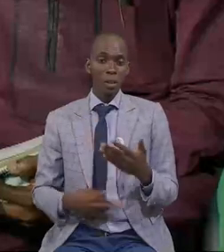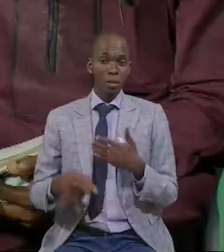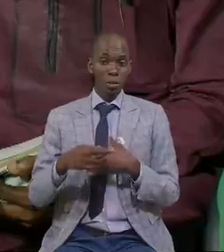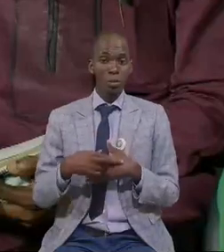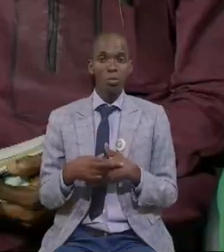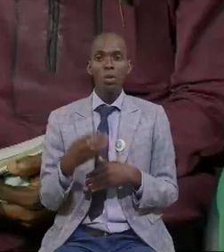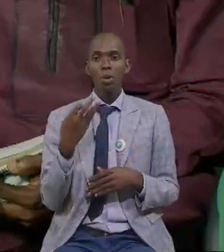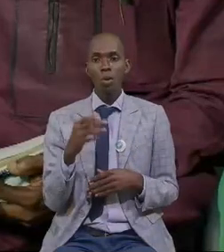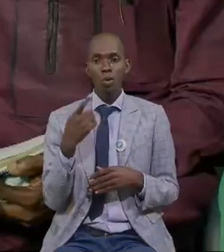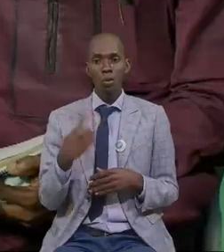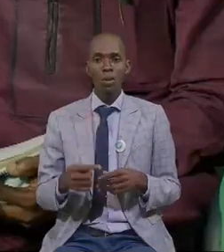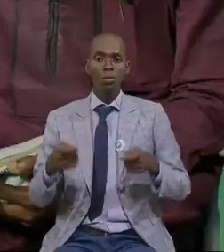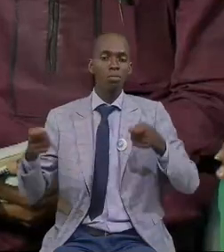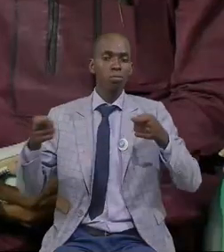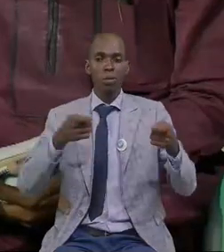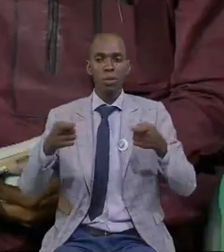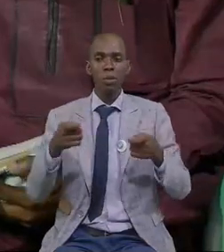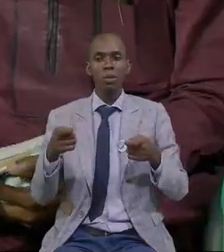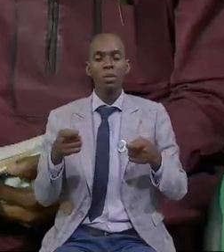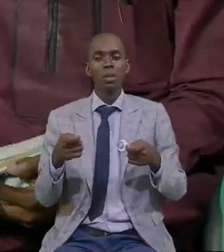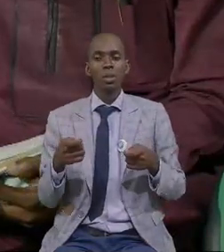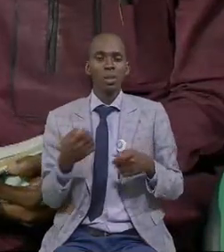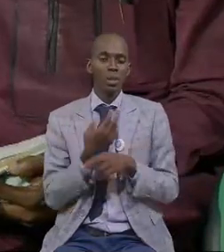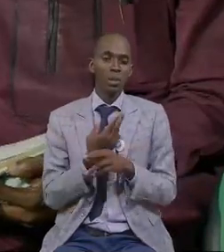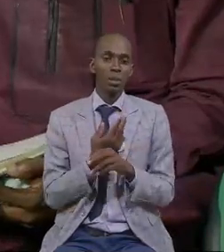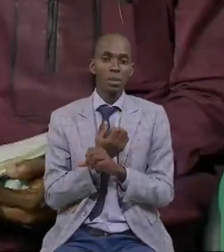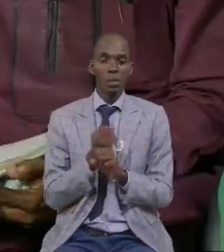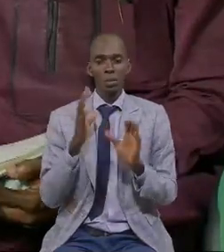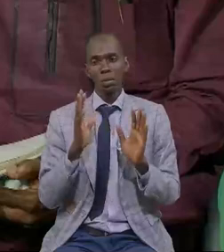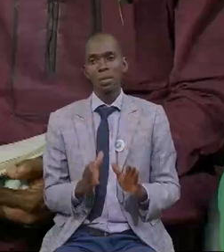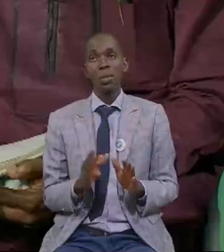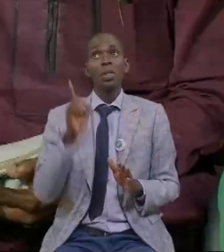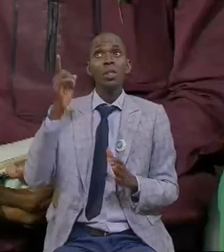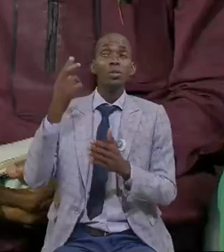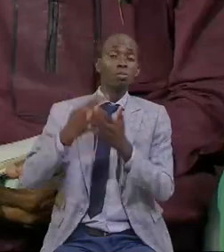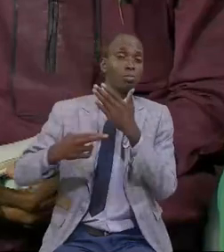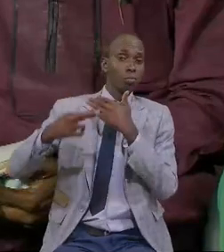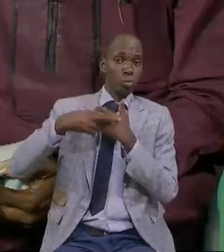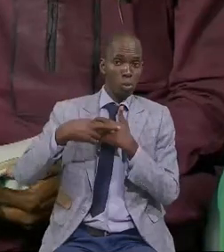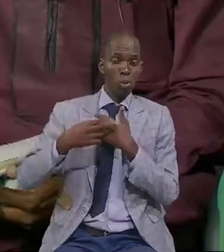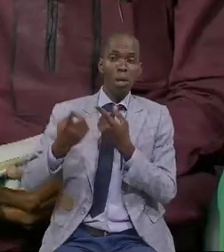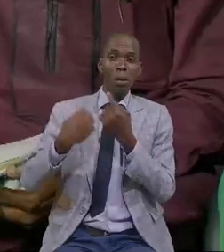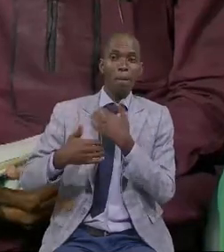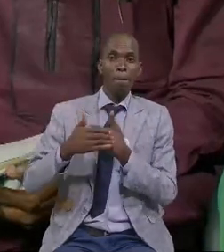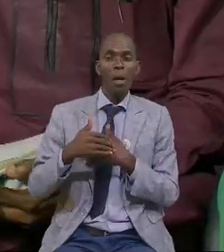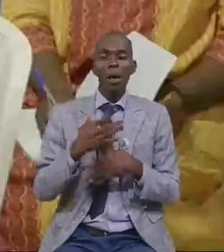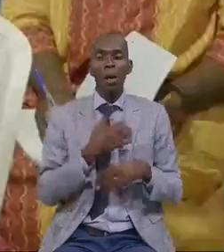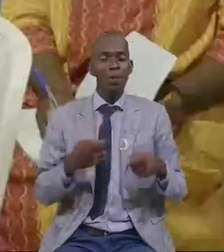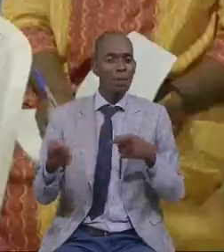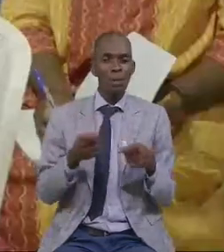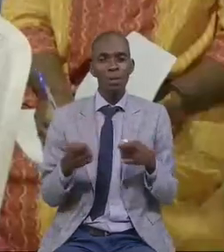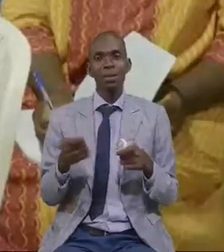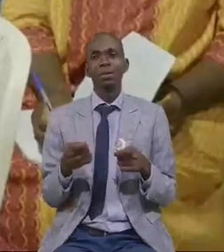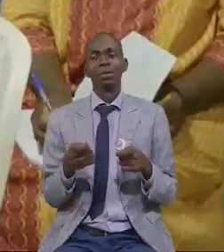retour du Rédempteur régnant. Le retour. Alors, il règne maintenant dans tout cœur. Il règne